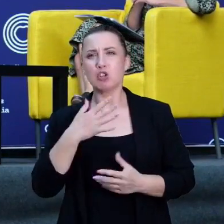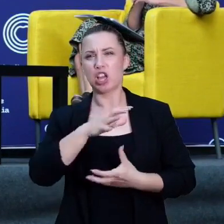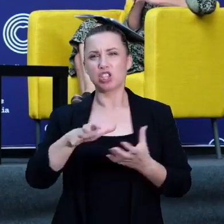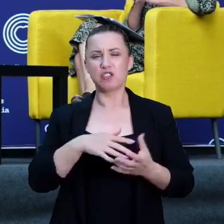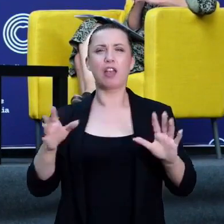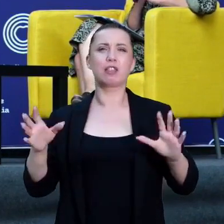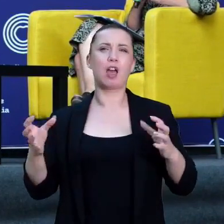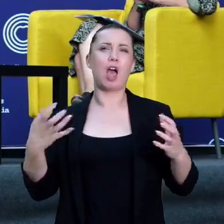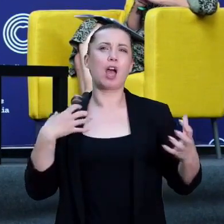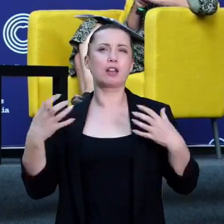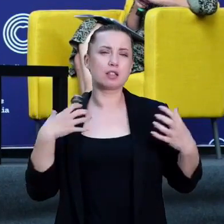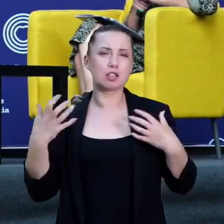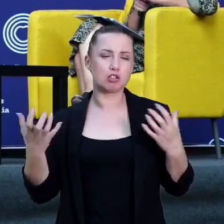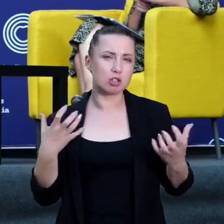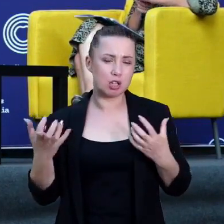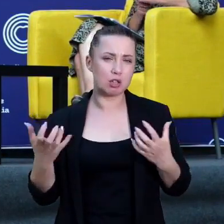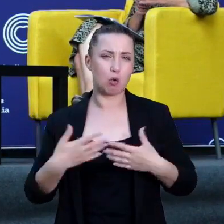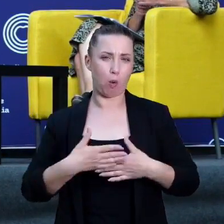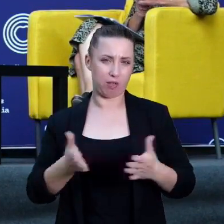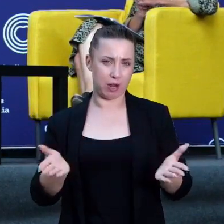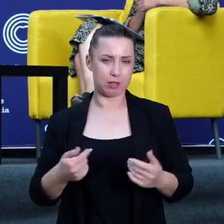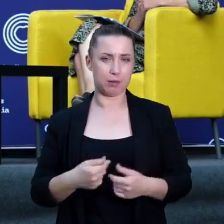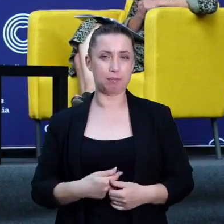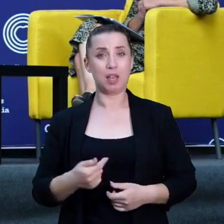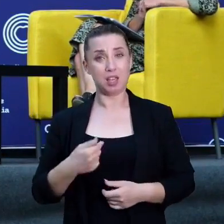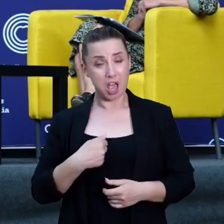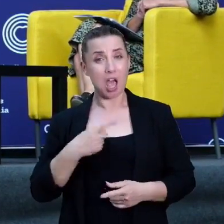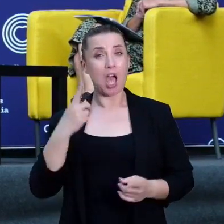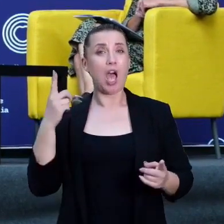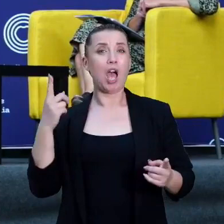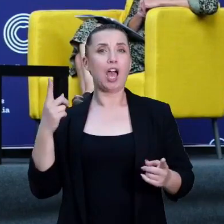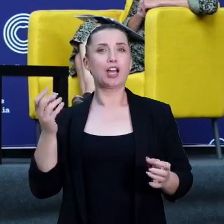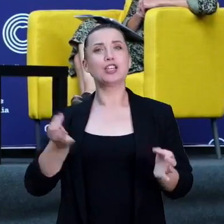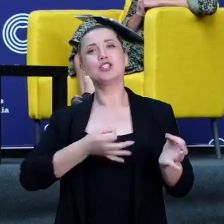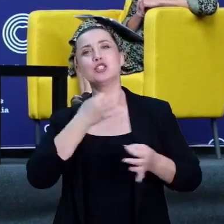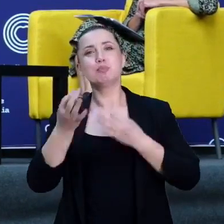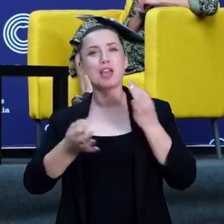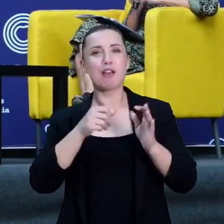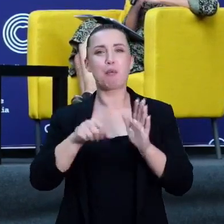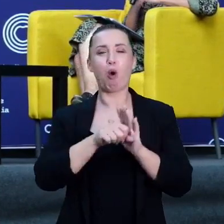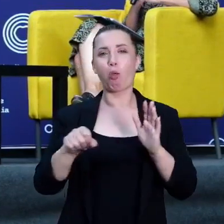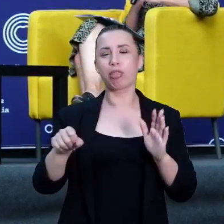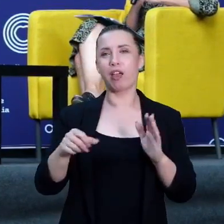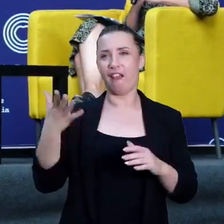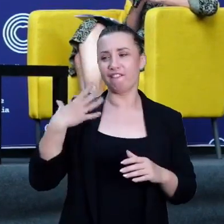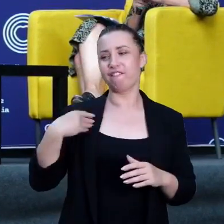tak się mówi? Ja śpiewam, mili państwo, od 13 roku życia. Już wtedy